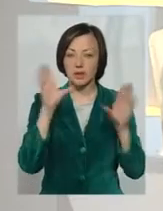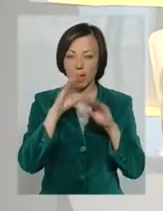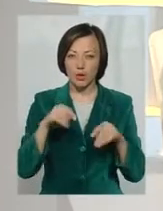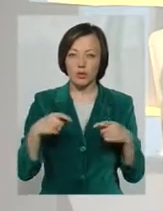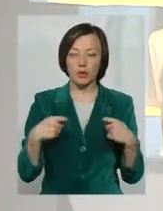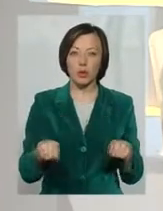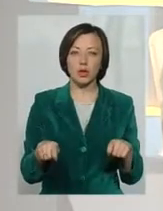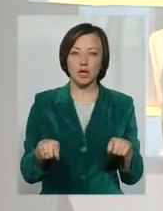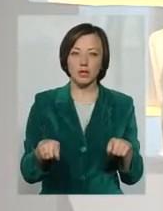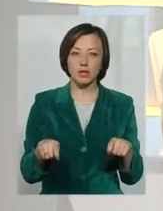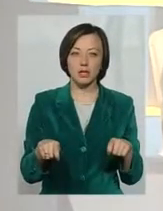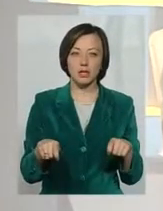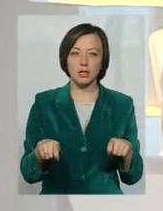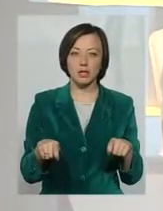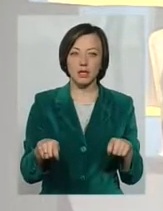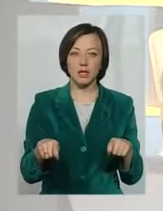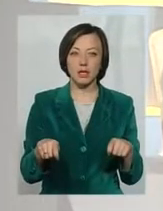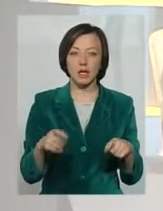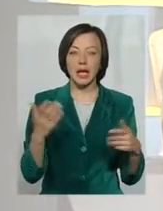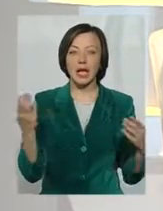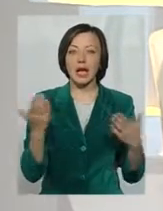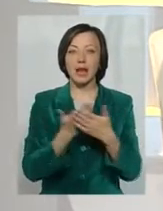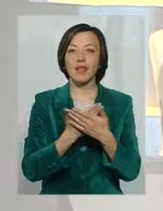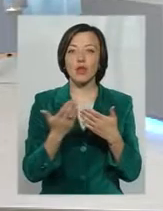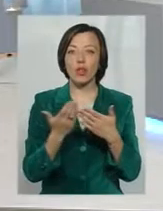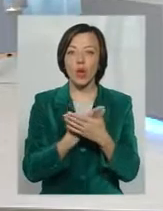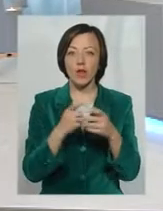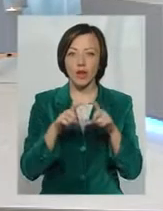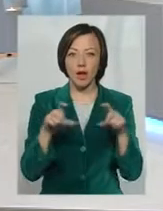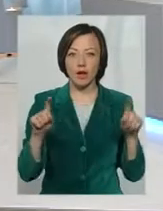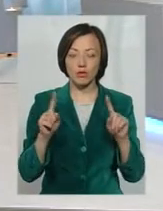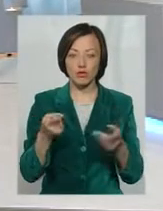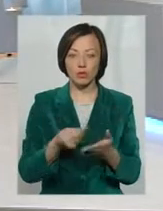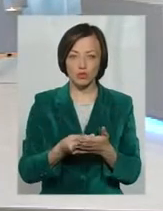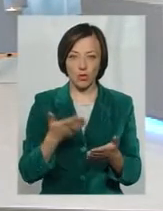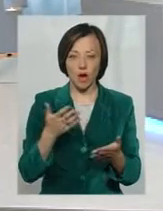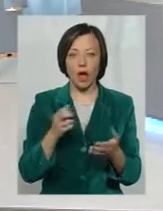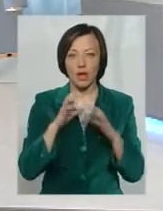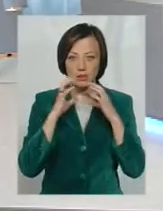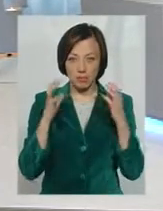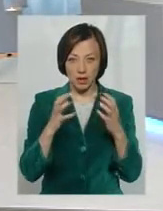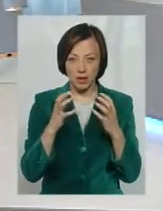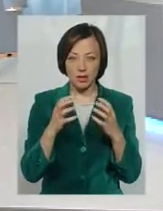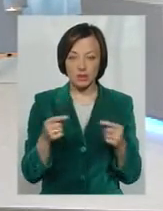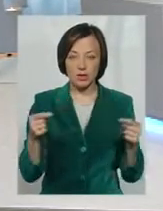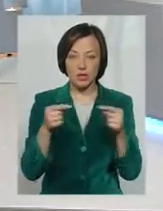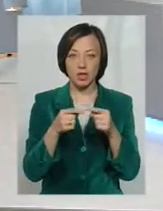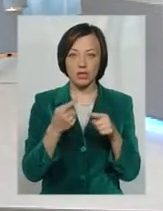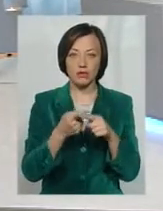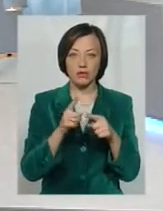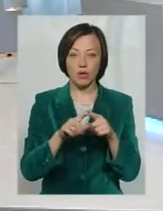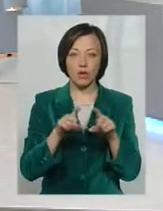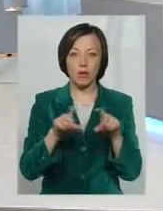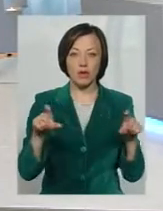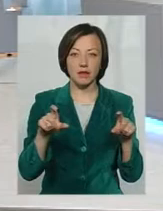продати кінотеатр, який баластом був досить довго. Так. А чи зберігається цільове призначення того об'єкта,